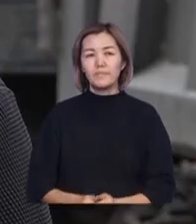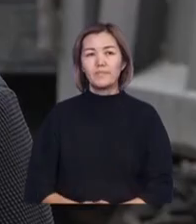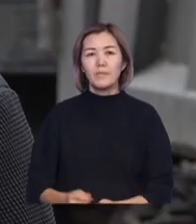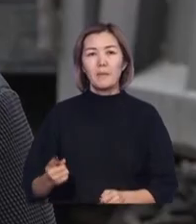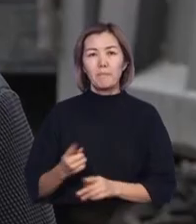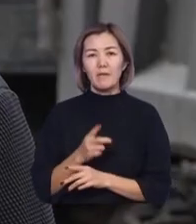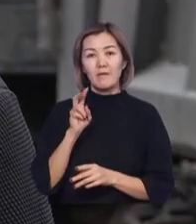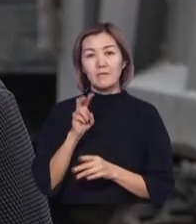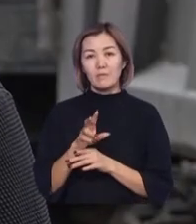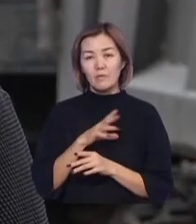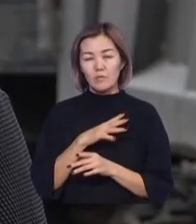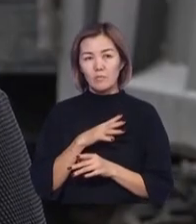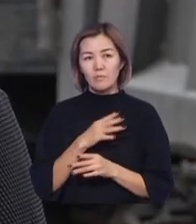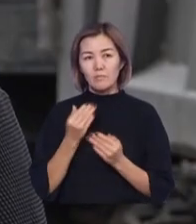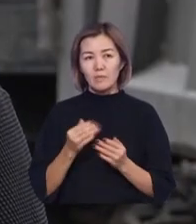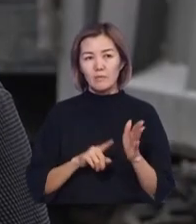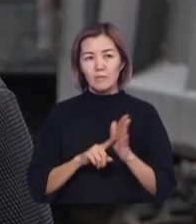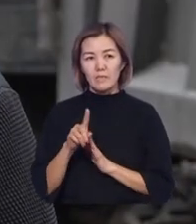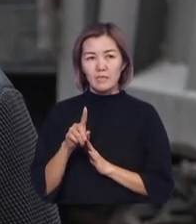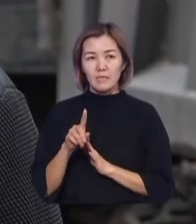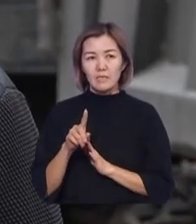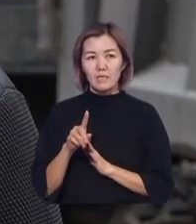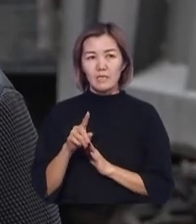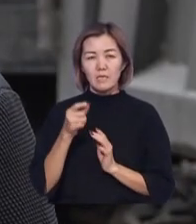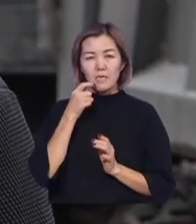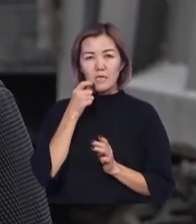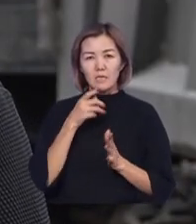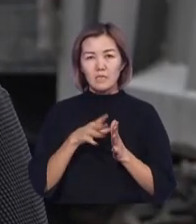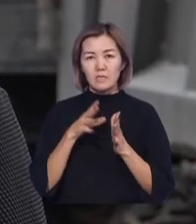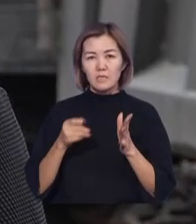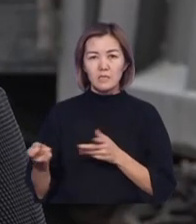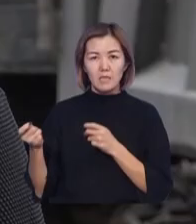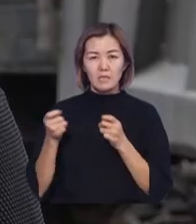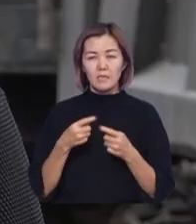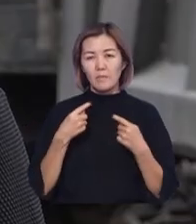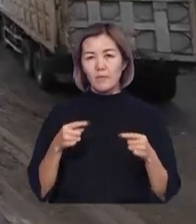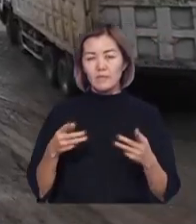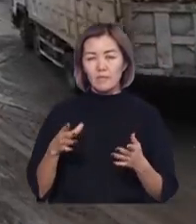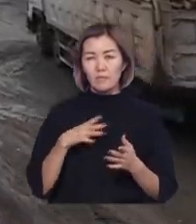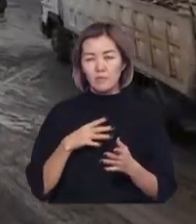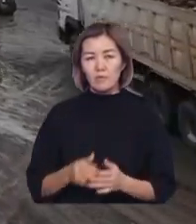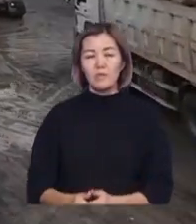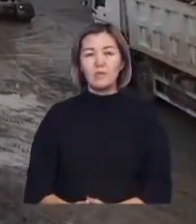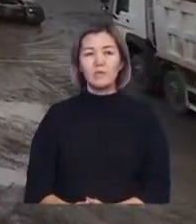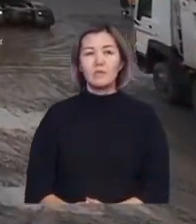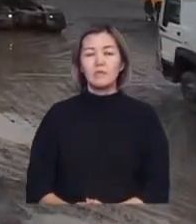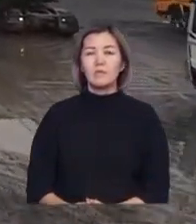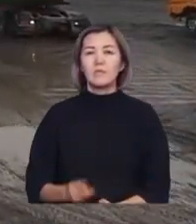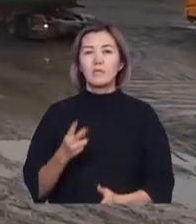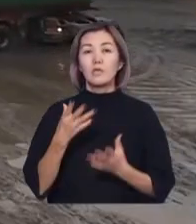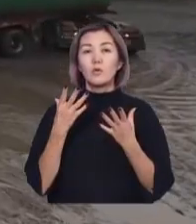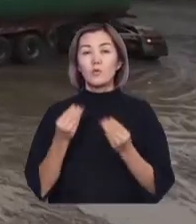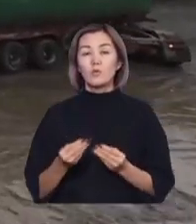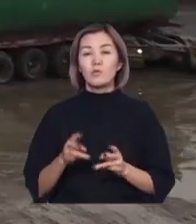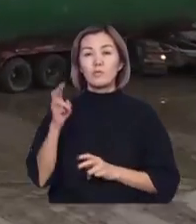Бірінші рет келіп отырмыз. Осында биыл бастадық қылшаны. Біз тасуды бұған дейін басқа заттар таситынбыз. Айдар Бекішіп те 2 күннен бері